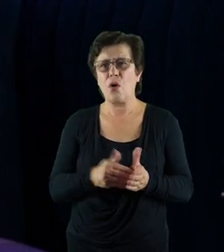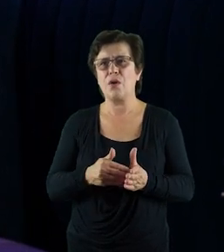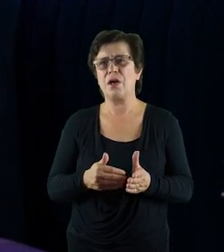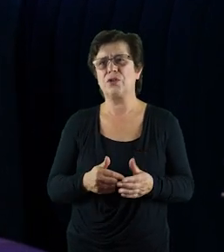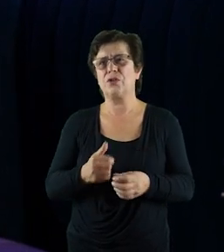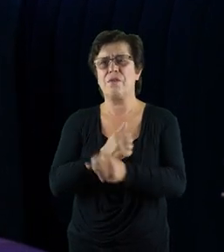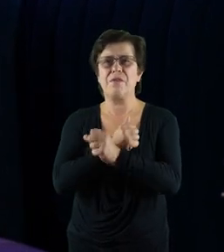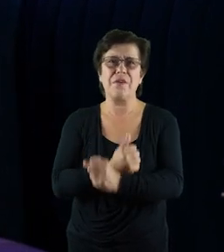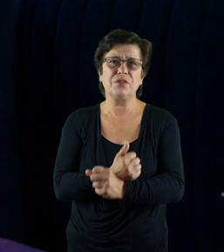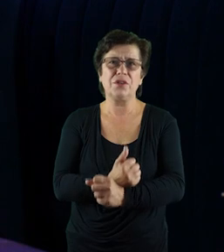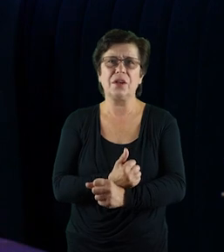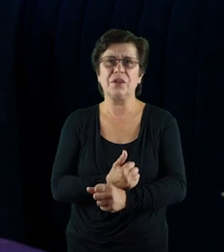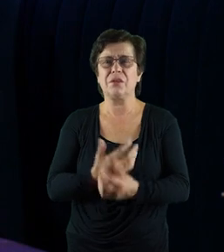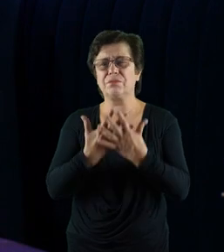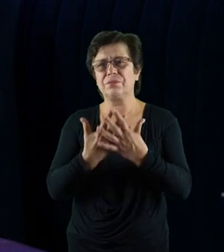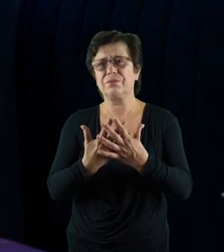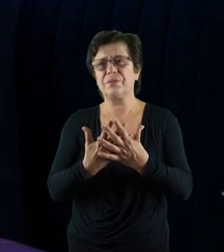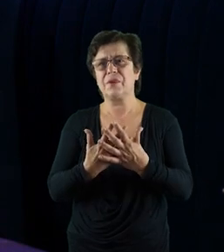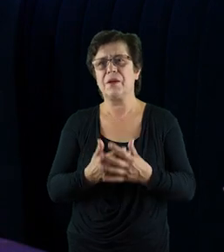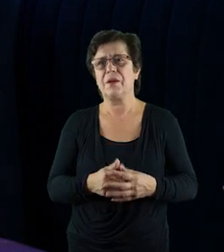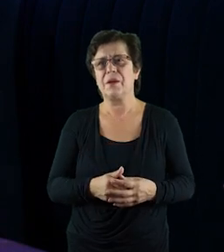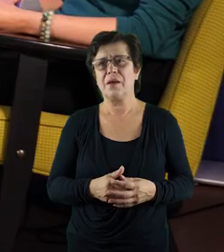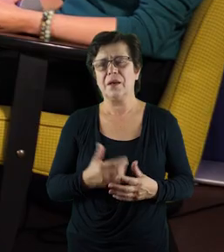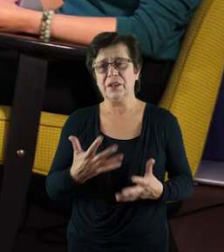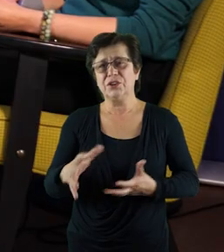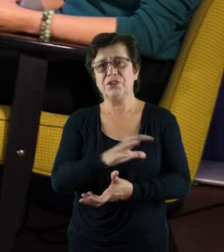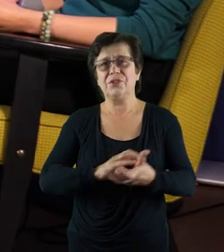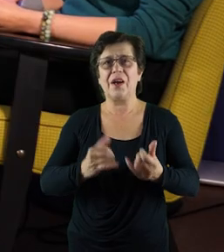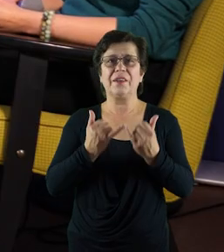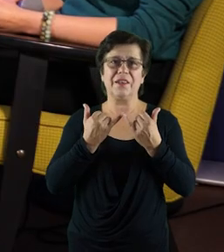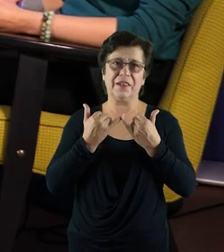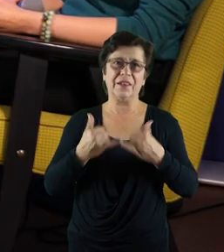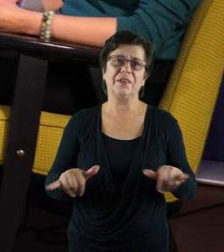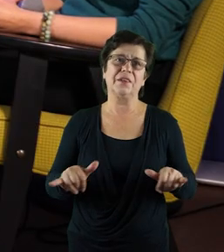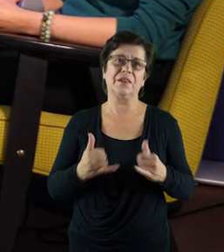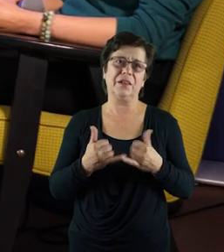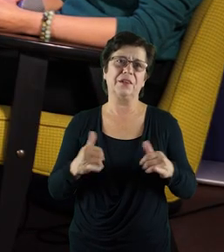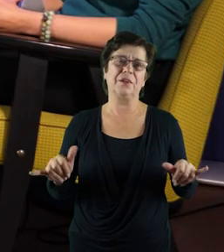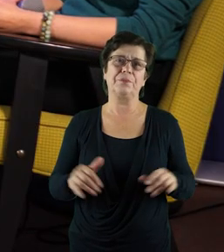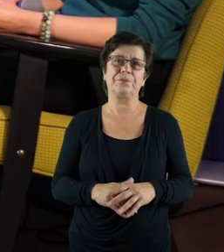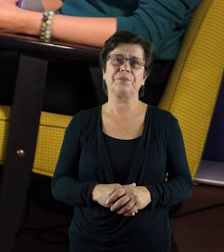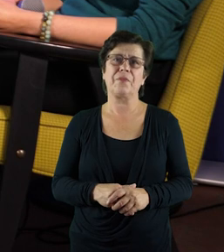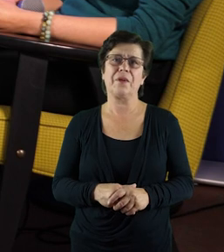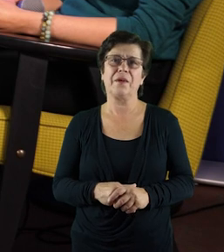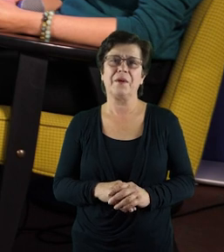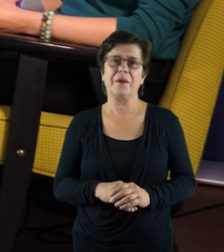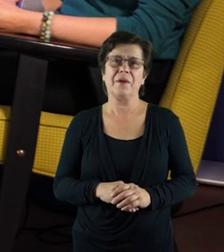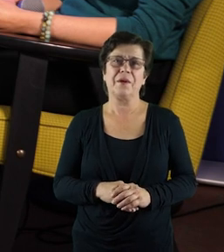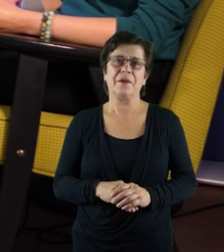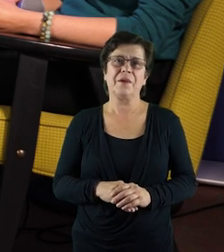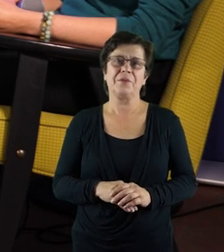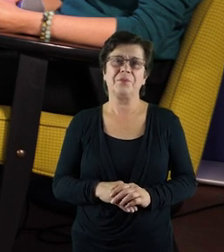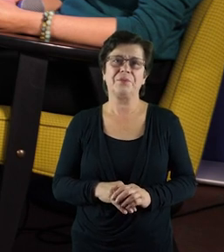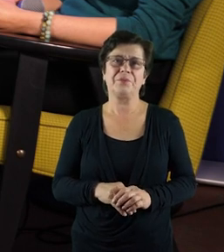jakieś więzienie i na chwilę zacząć jakiś świat inny. No on zresztą tego typu gra. On